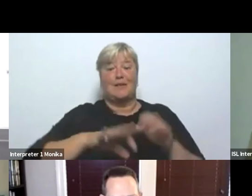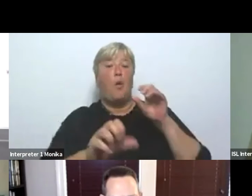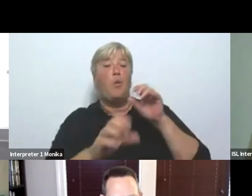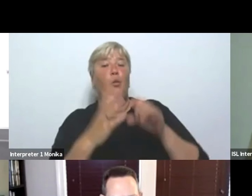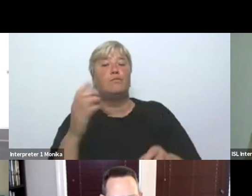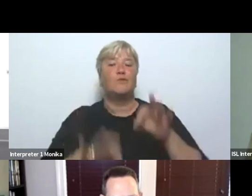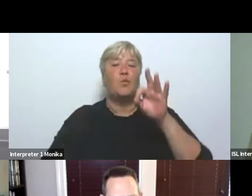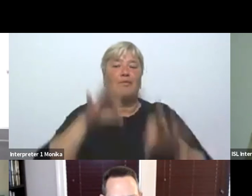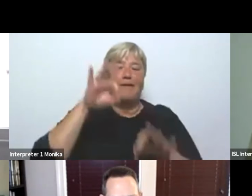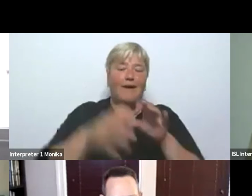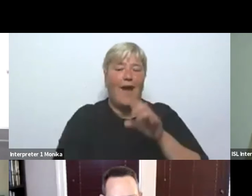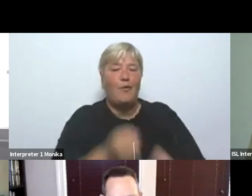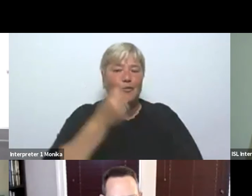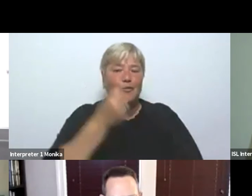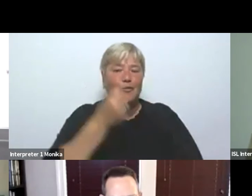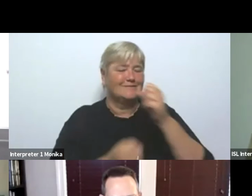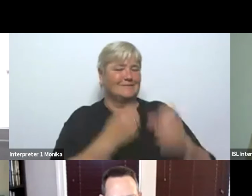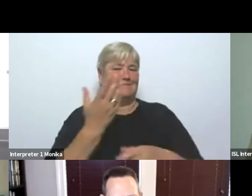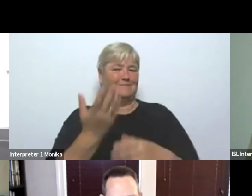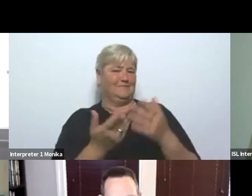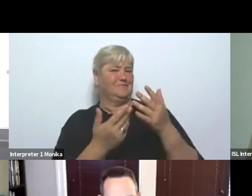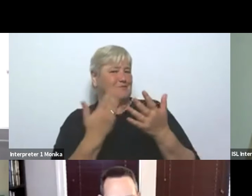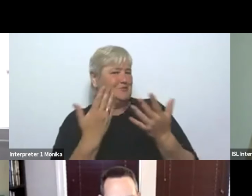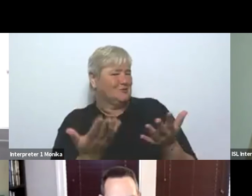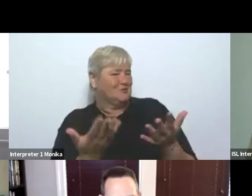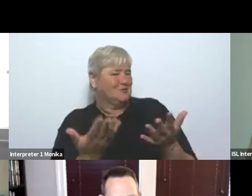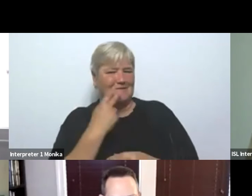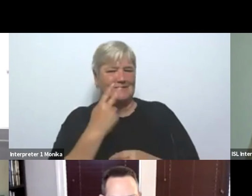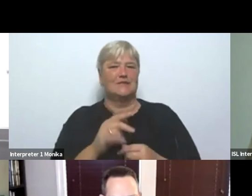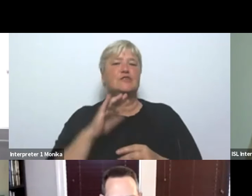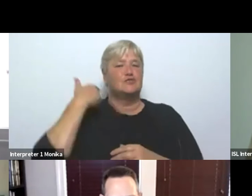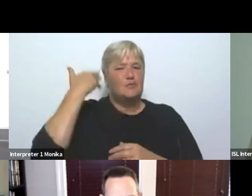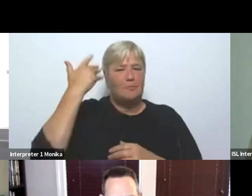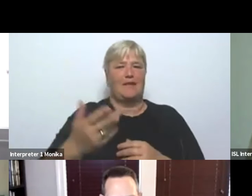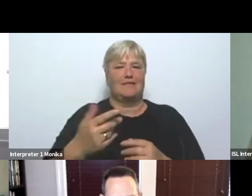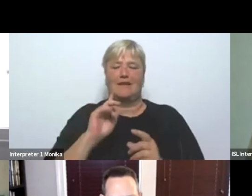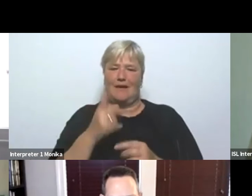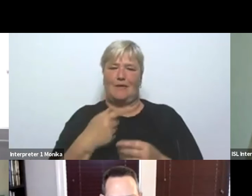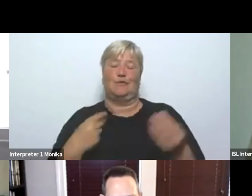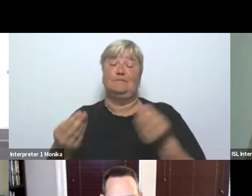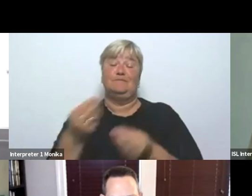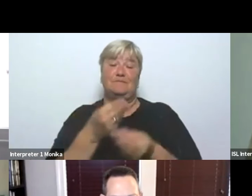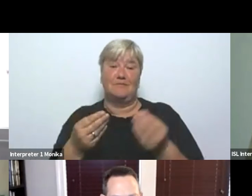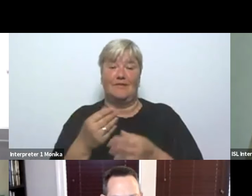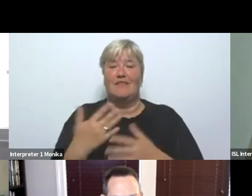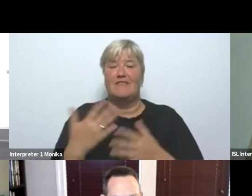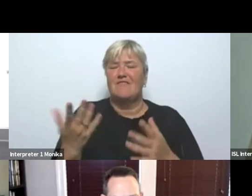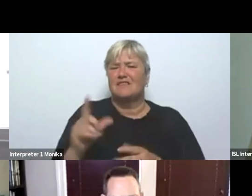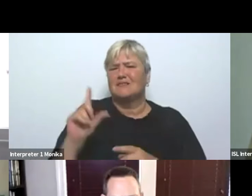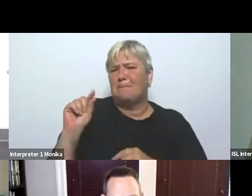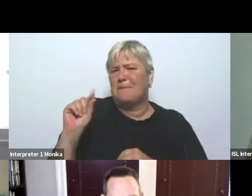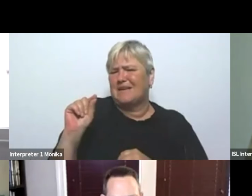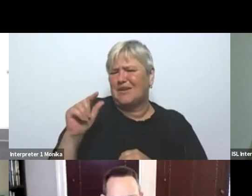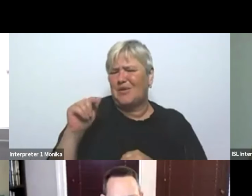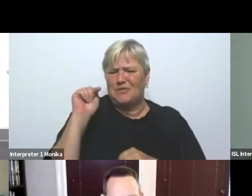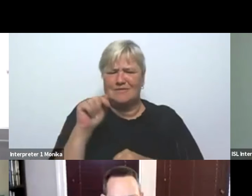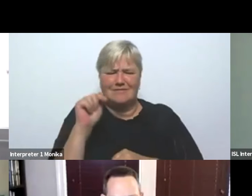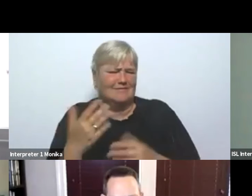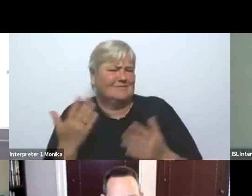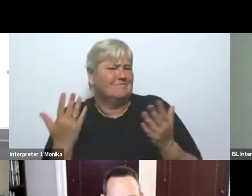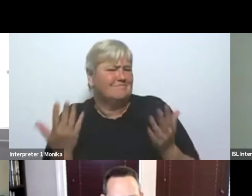Finde ich ein ganz schönes Bild dafür. Werden wir dann auch später dazu kommen, was das denn genau bedeutet.